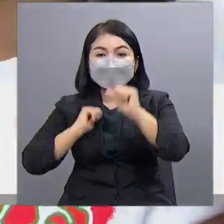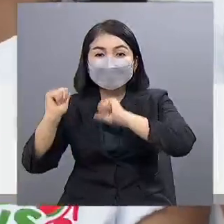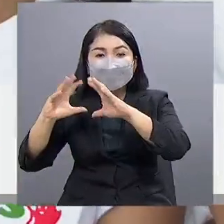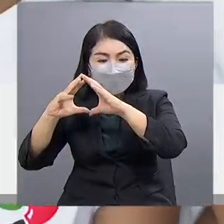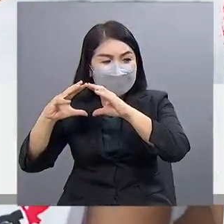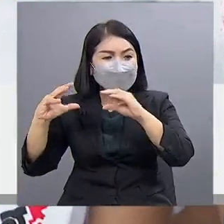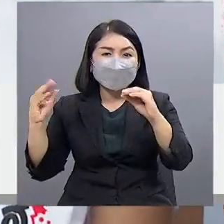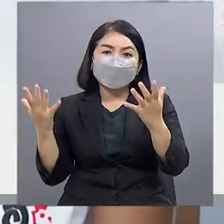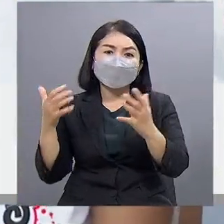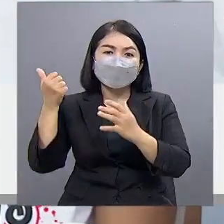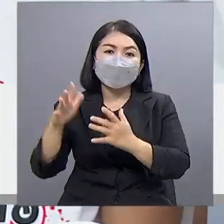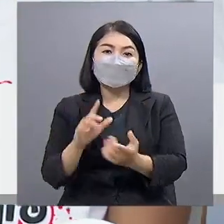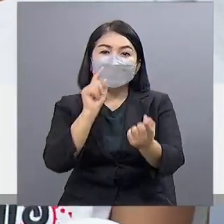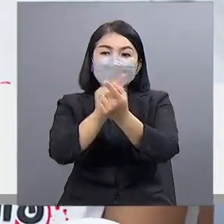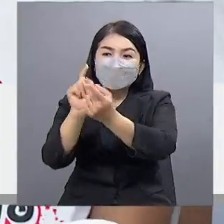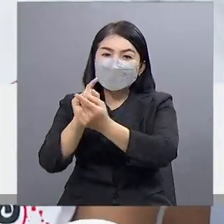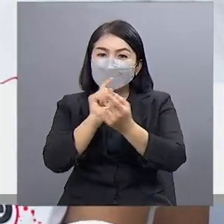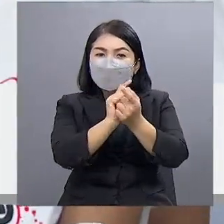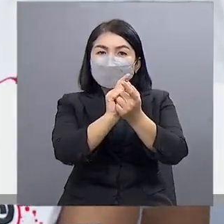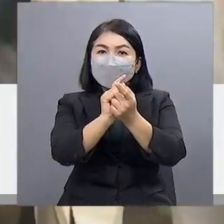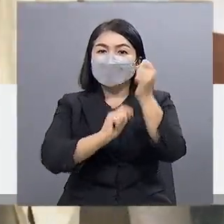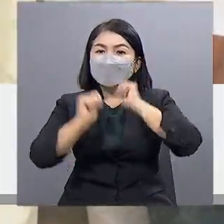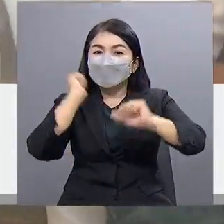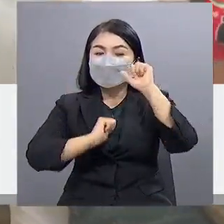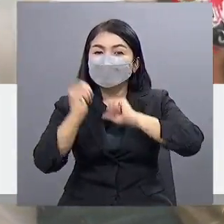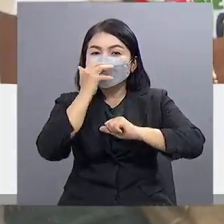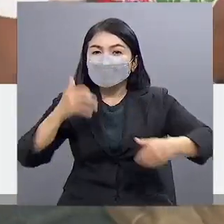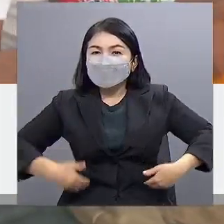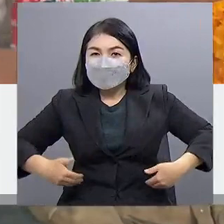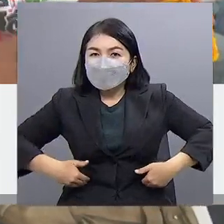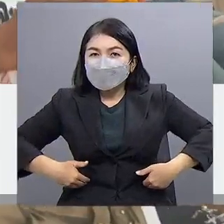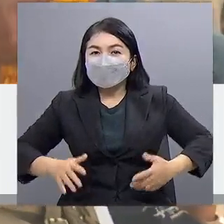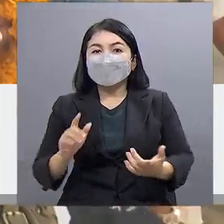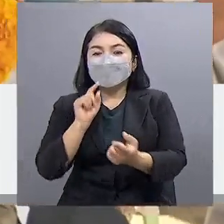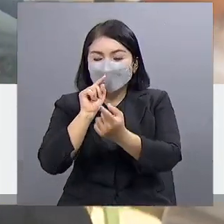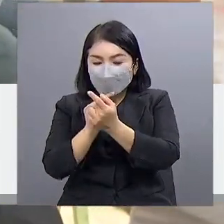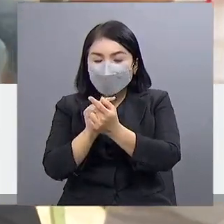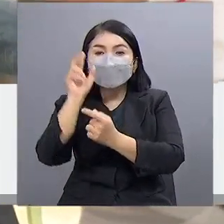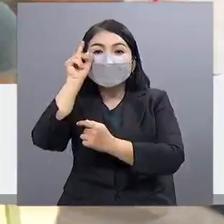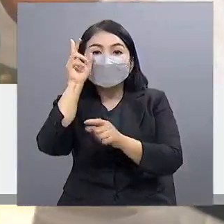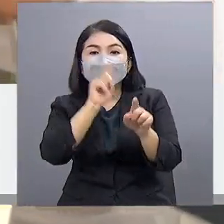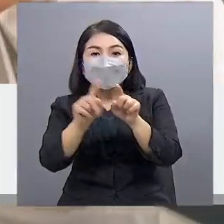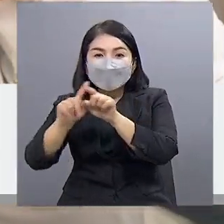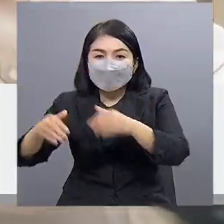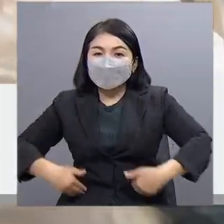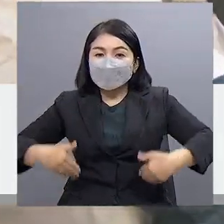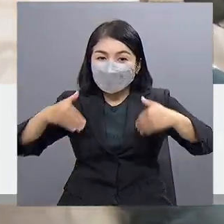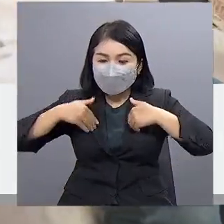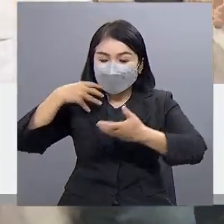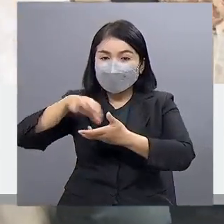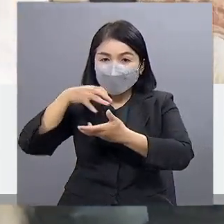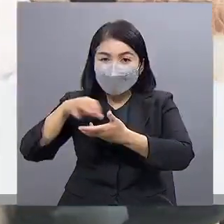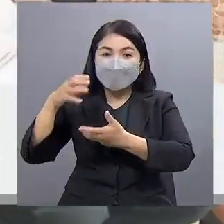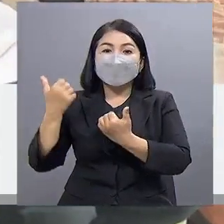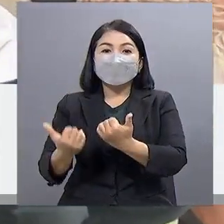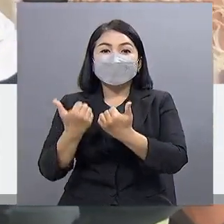เพื่อนๆศิลปินตลกที่มาร่วมแสดงในหนังเนี่ยนะคะได้เจอสื่อและได้อัปเดตถึงชีวิตในช่วงที่ไร้งานค่ะสุเทพศรีใสบอ